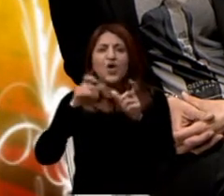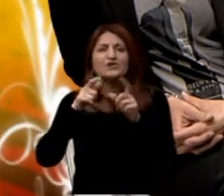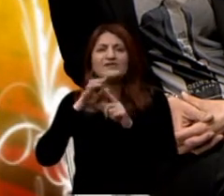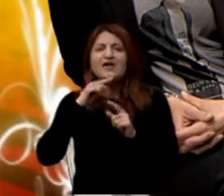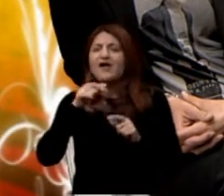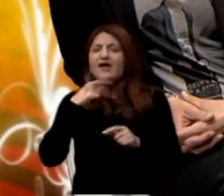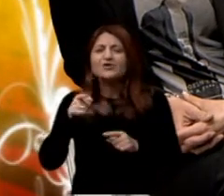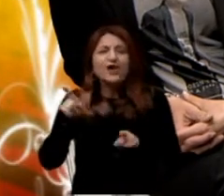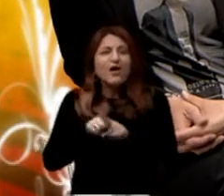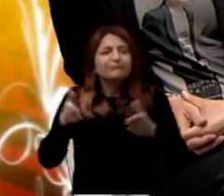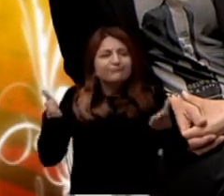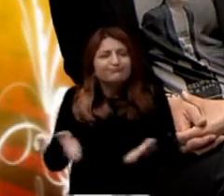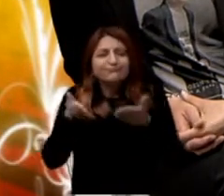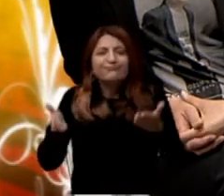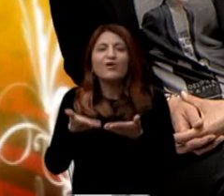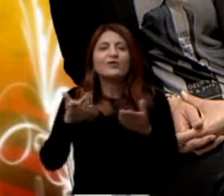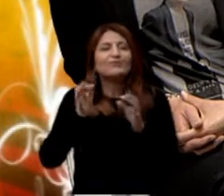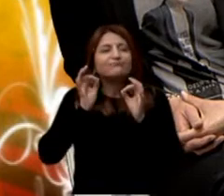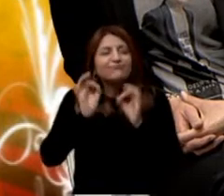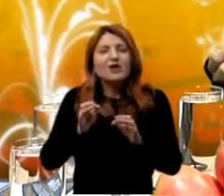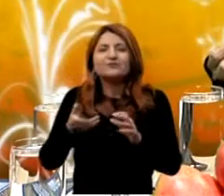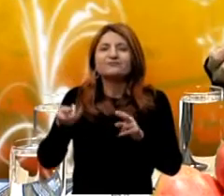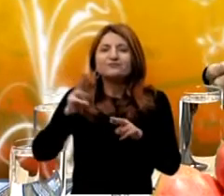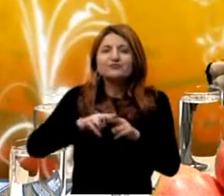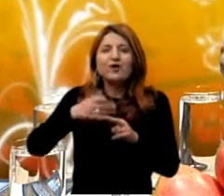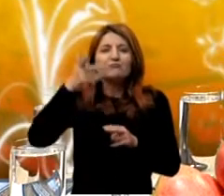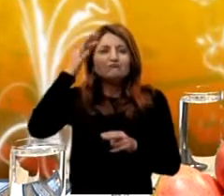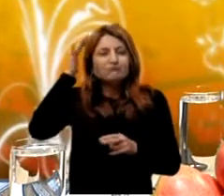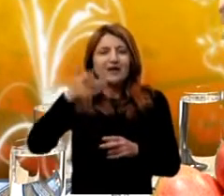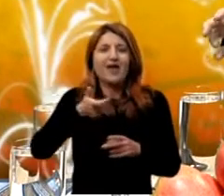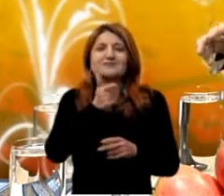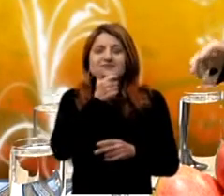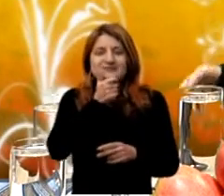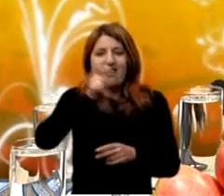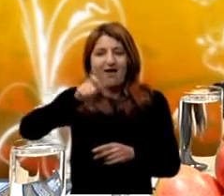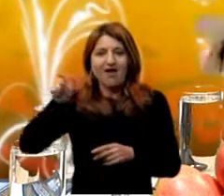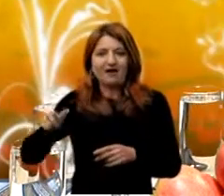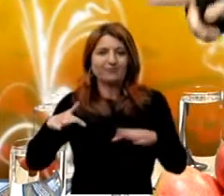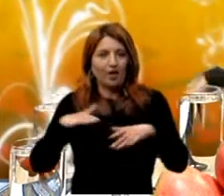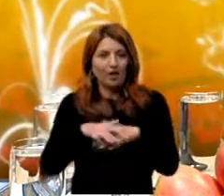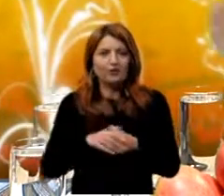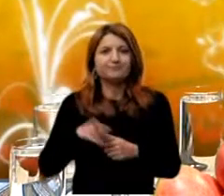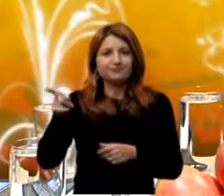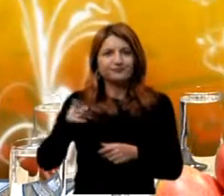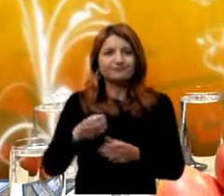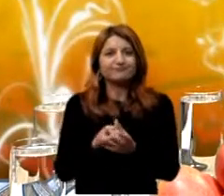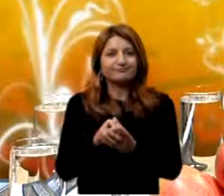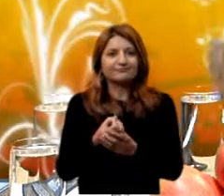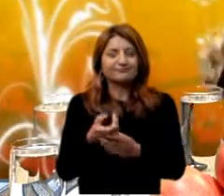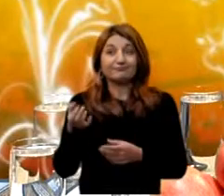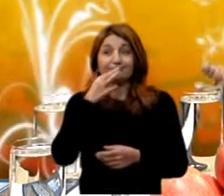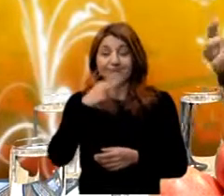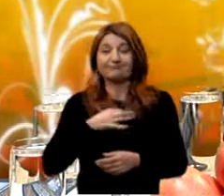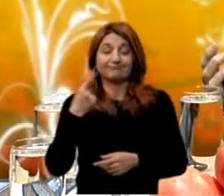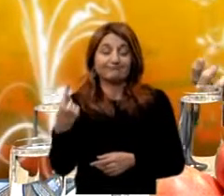ste jedan pokretač baš brige o starijoj populaciji, osnovali ste centar za gerontologiju. Recite nam vi sve